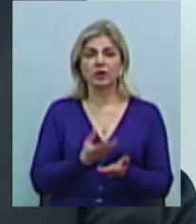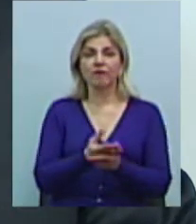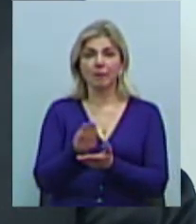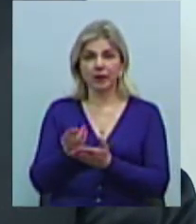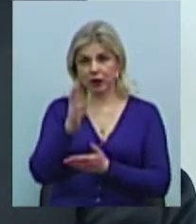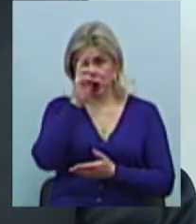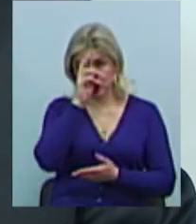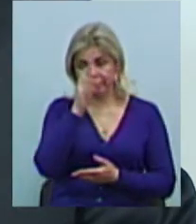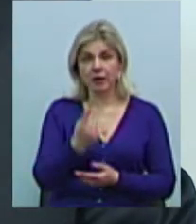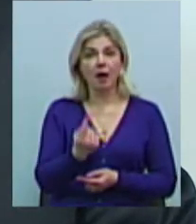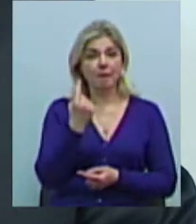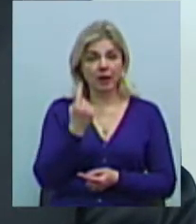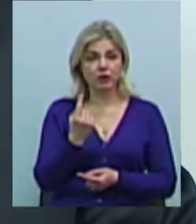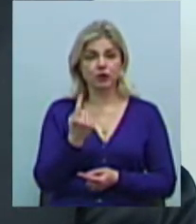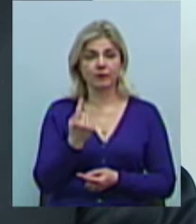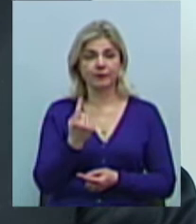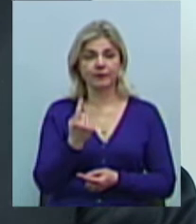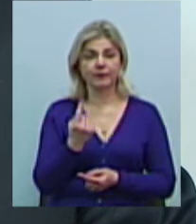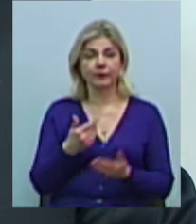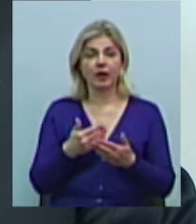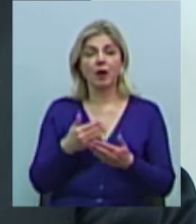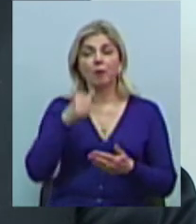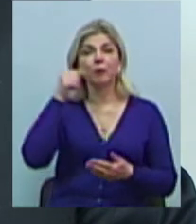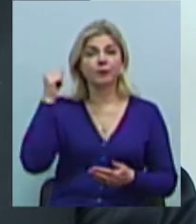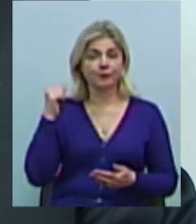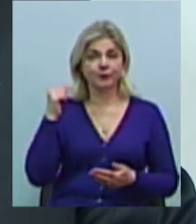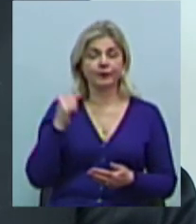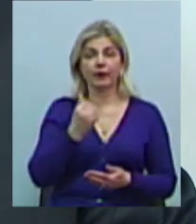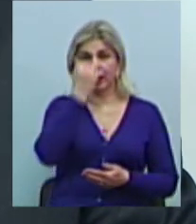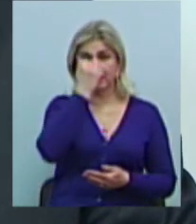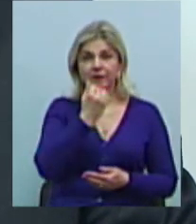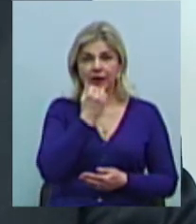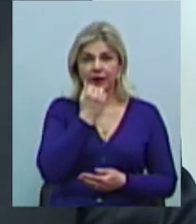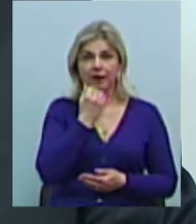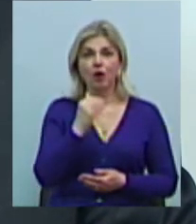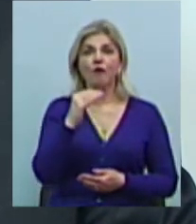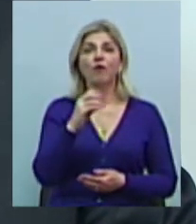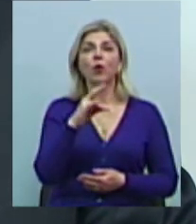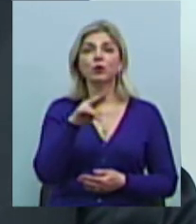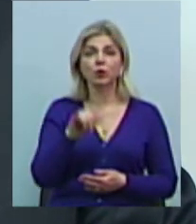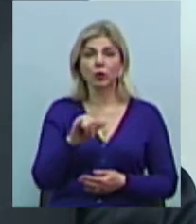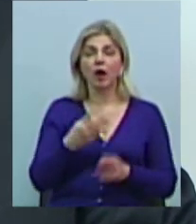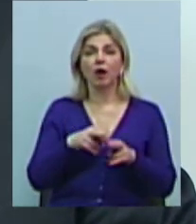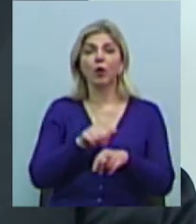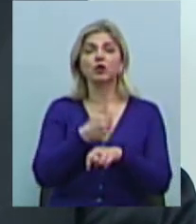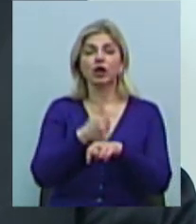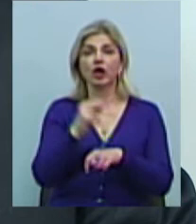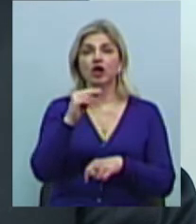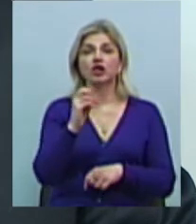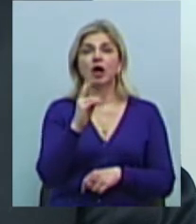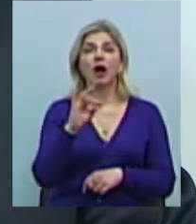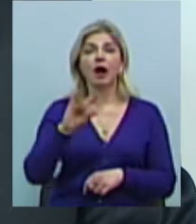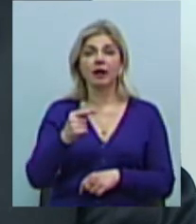Ну, по-перше, в попередньому році завдяки фонду, який очолює Чекар Ірина